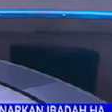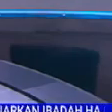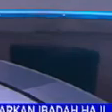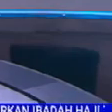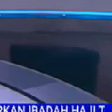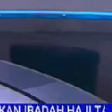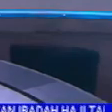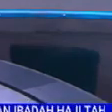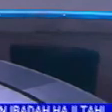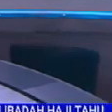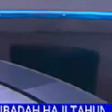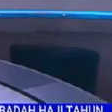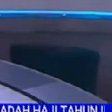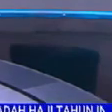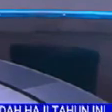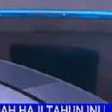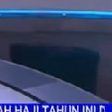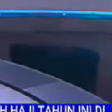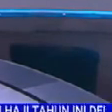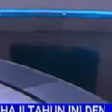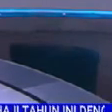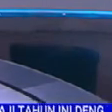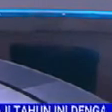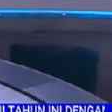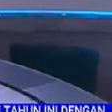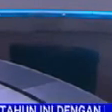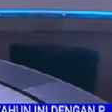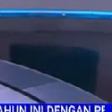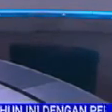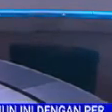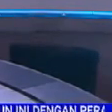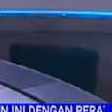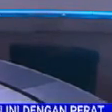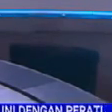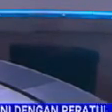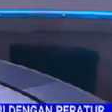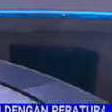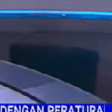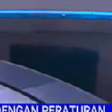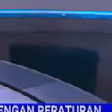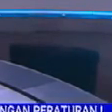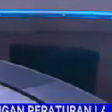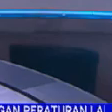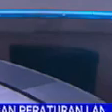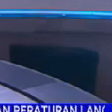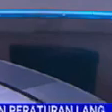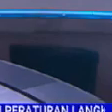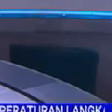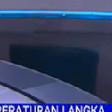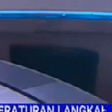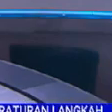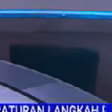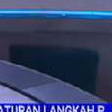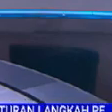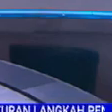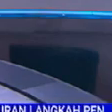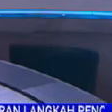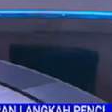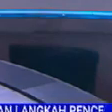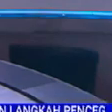Saudara, berita wilayah edisi Isnin 10 Mei 2021 berakhir di sini. Ingat, terus amalkan SOP cegah